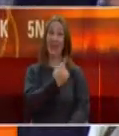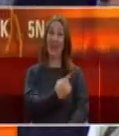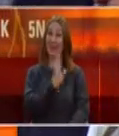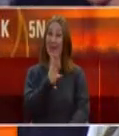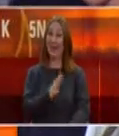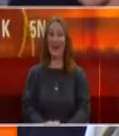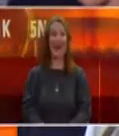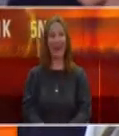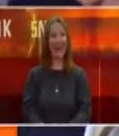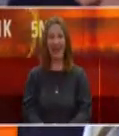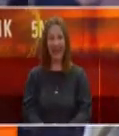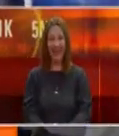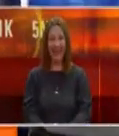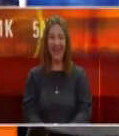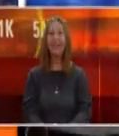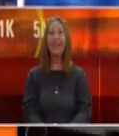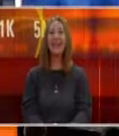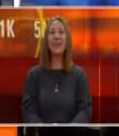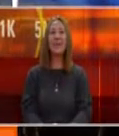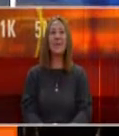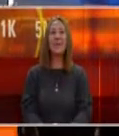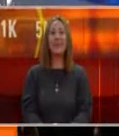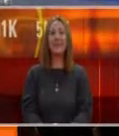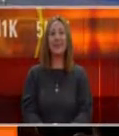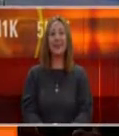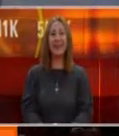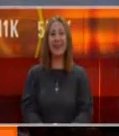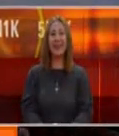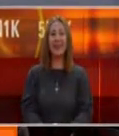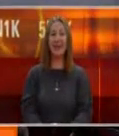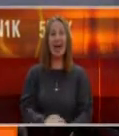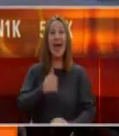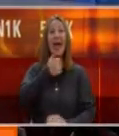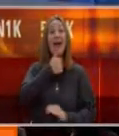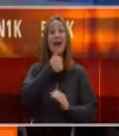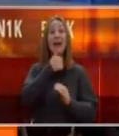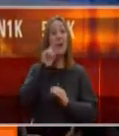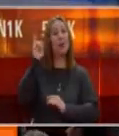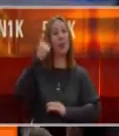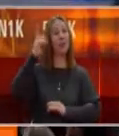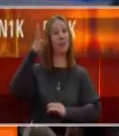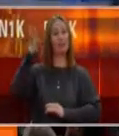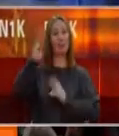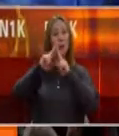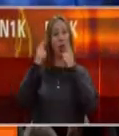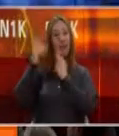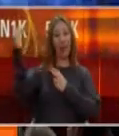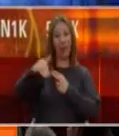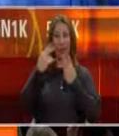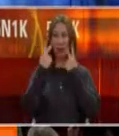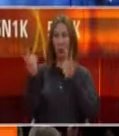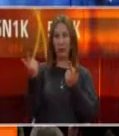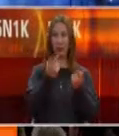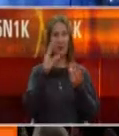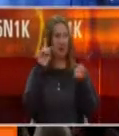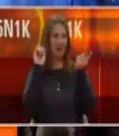buna. Hayır. Burada yani erkeklerin yönetiminde dünyanın geldiği nokta ortada. Eğer hani